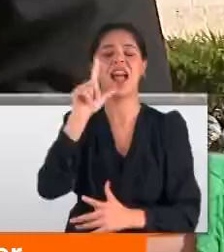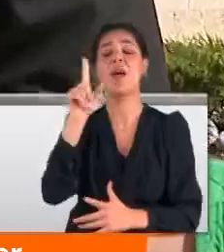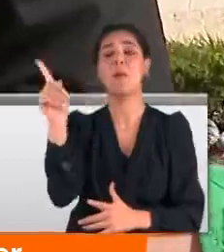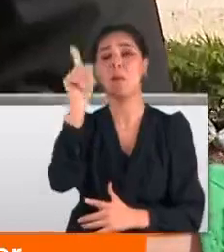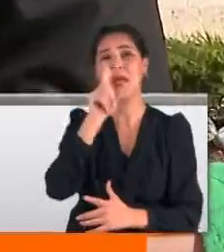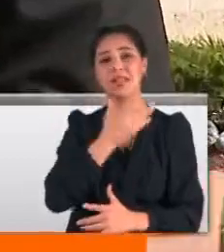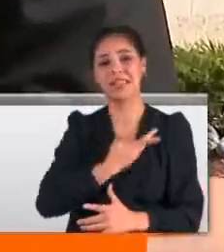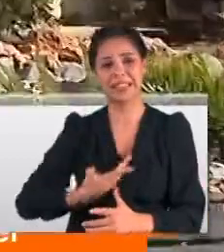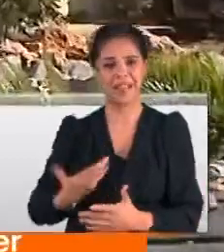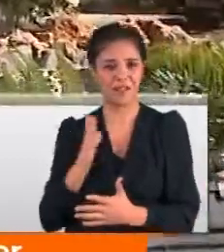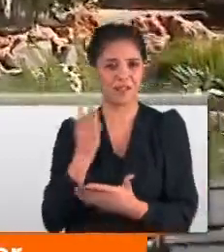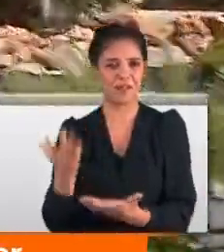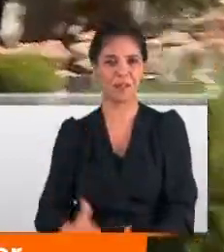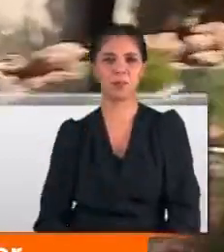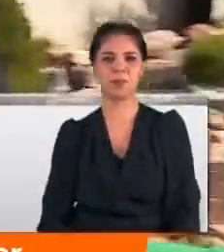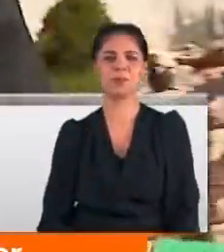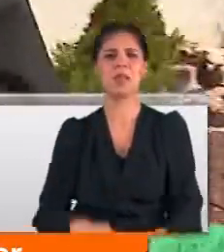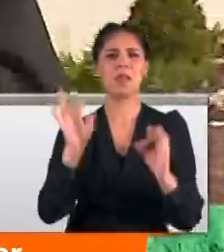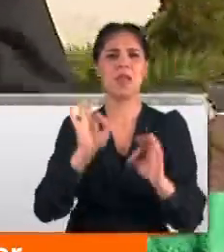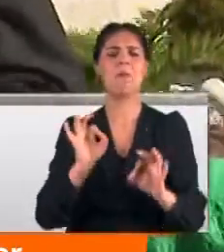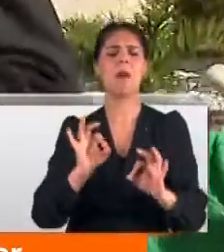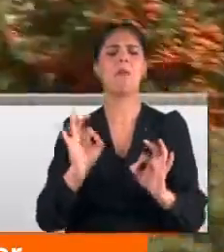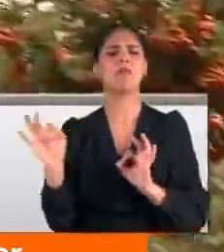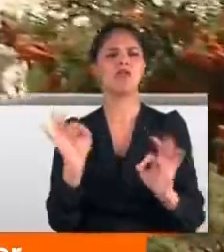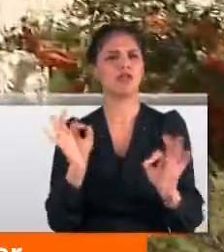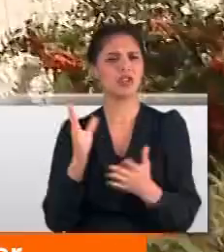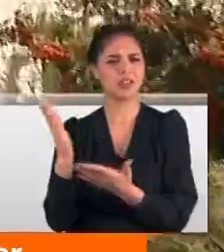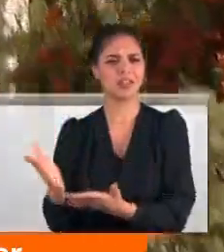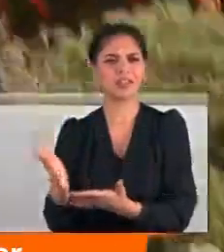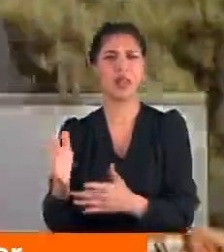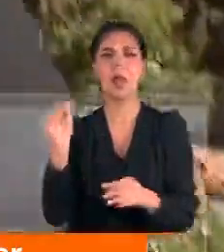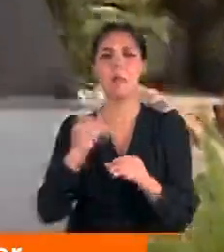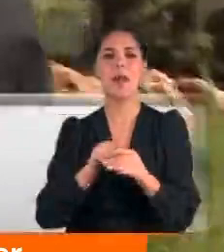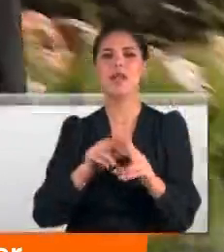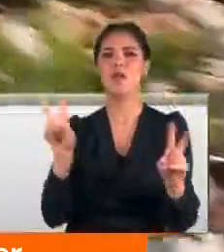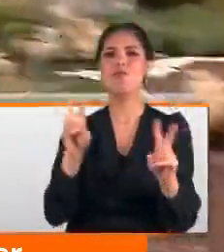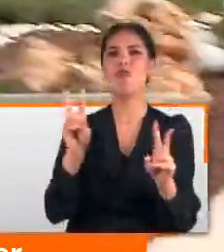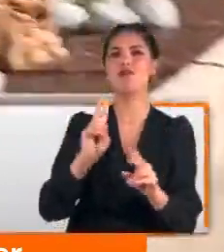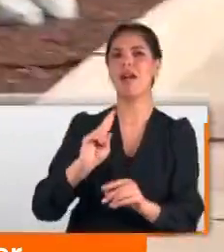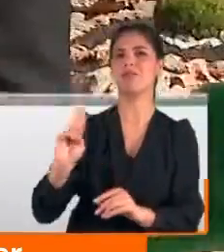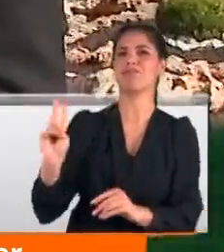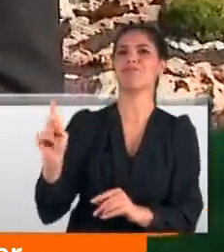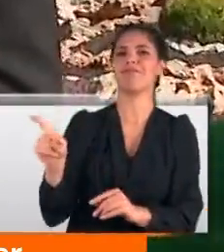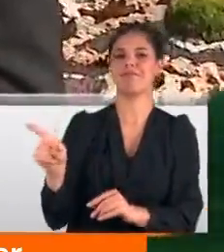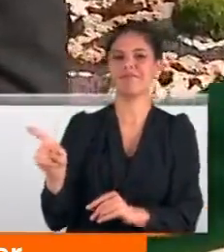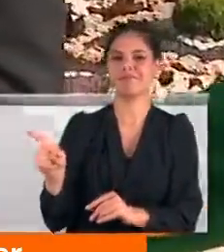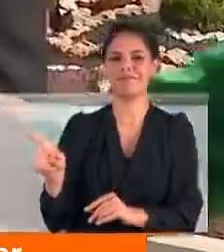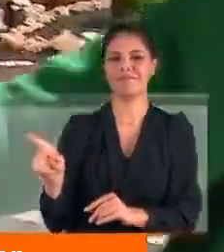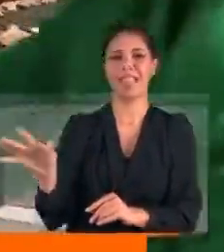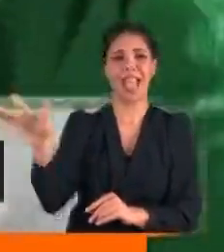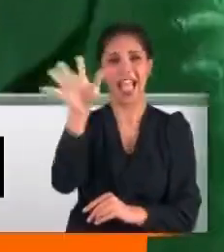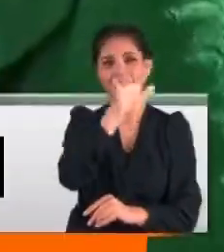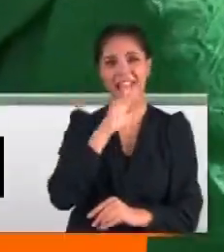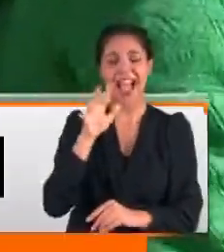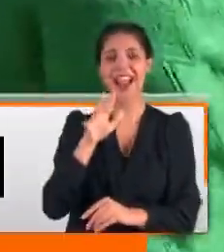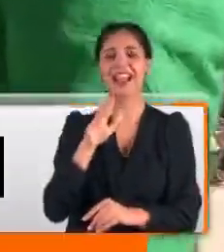yok. Aynı gibi giydik geldik. Her zaman böyle yakışıklı, şık, meclisin model vekillerinden bir tanesi. Allak gözlerden,